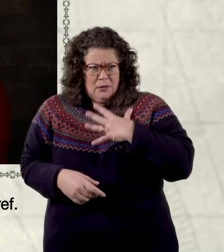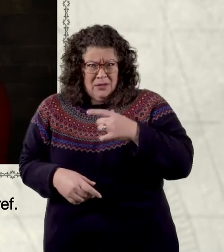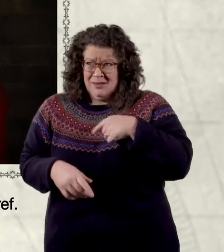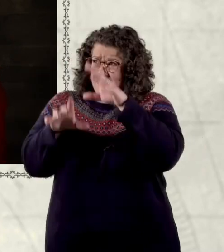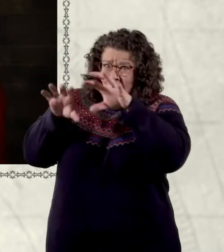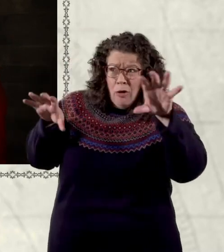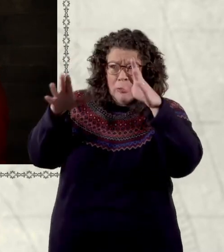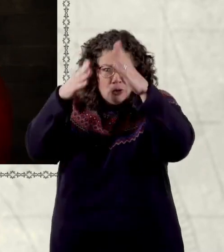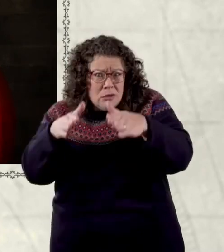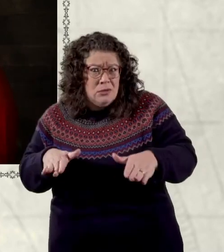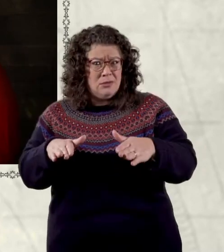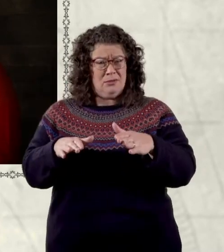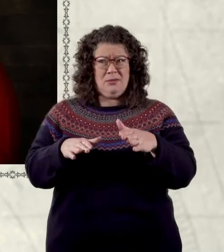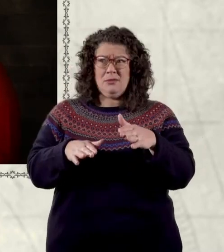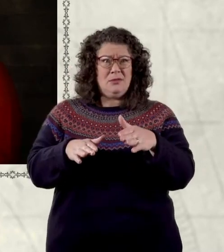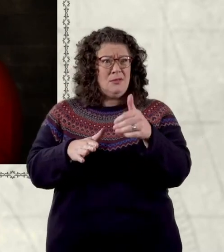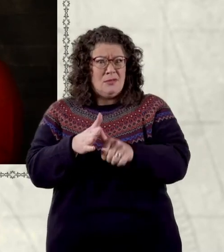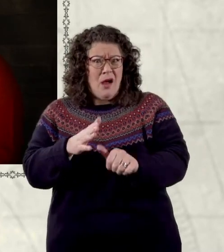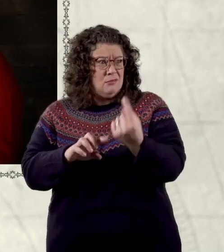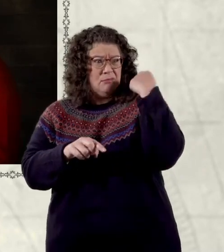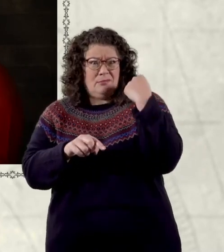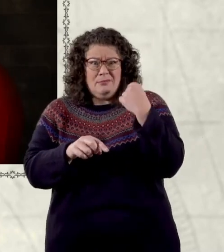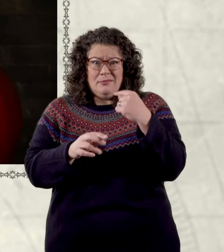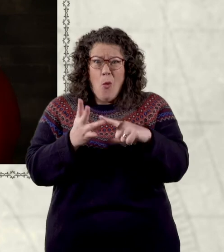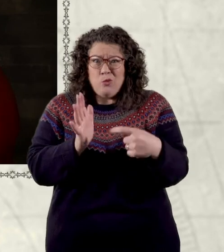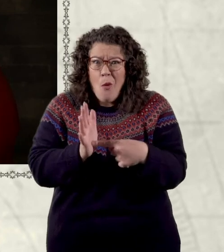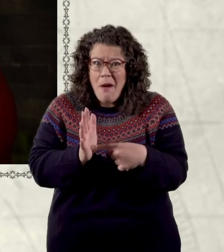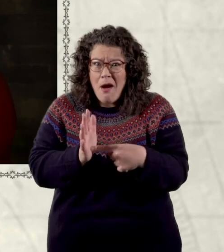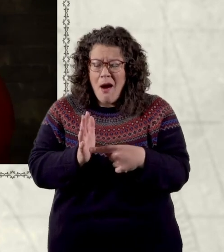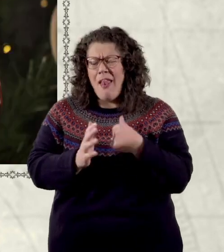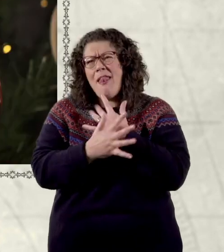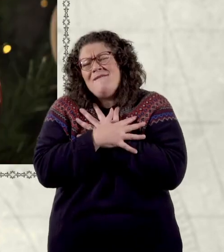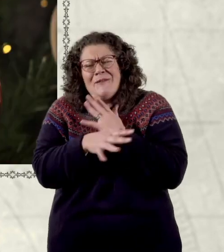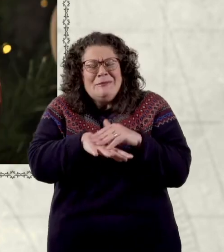Hydref. Wi'n dwlu ar y Dolig.